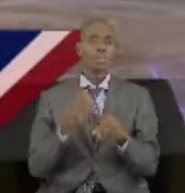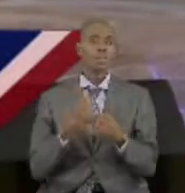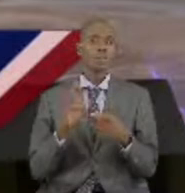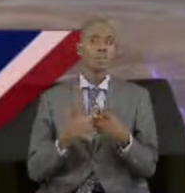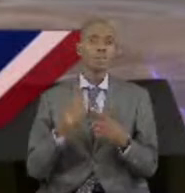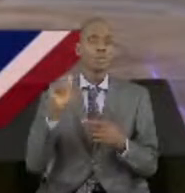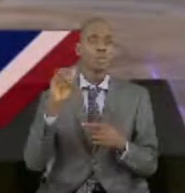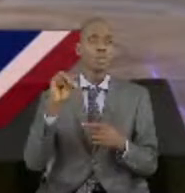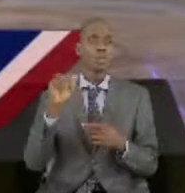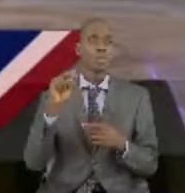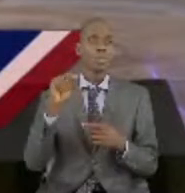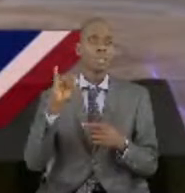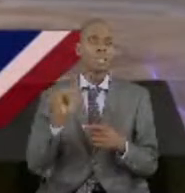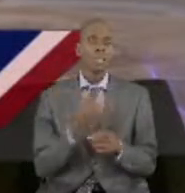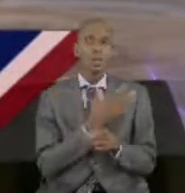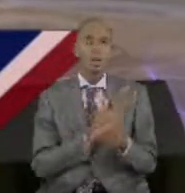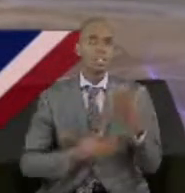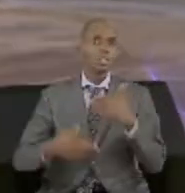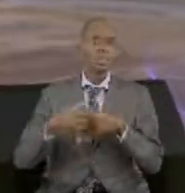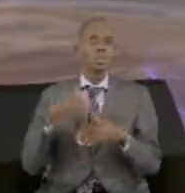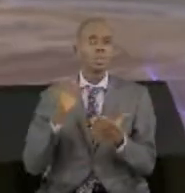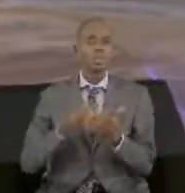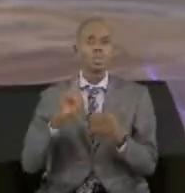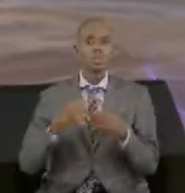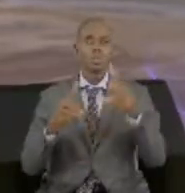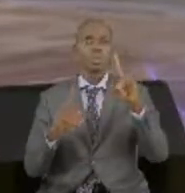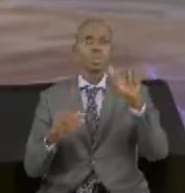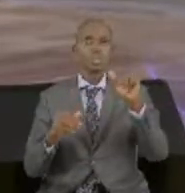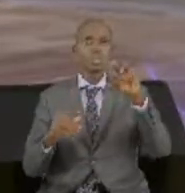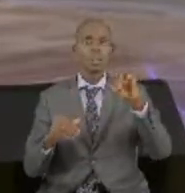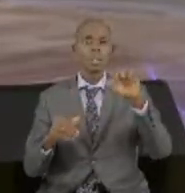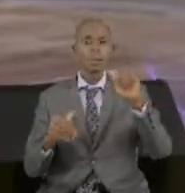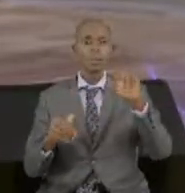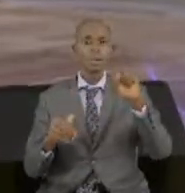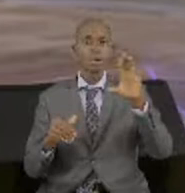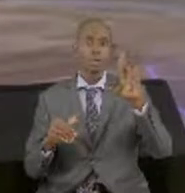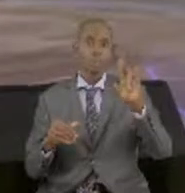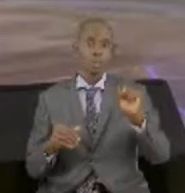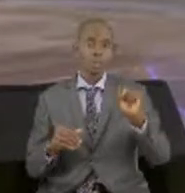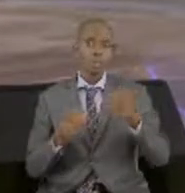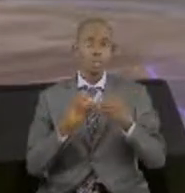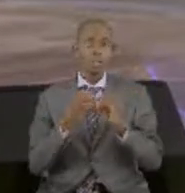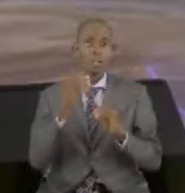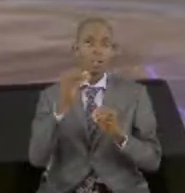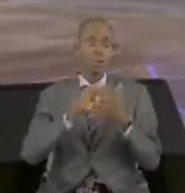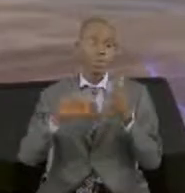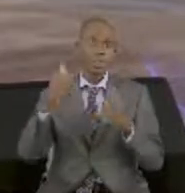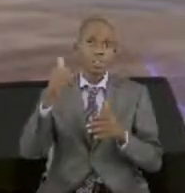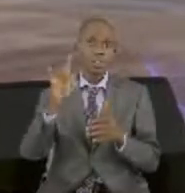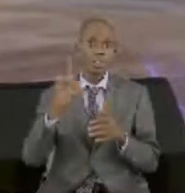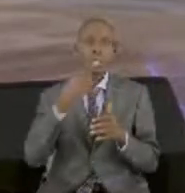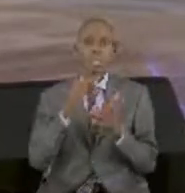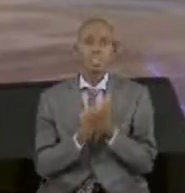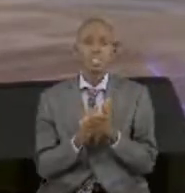puis je reviens encore à damas vers cette visite nous précise heures trois ans plus tard